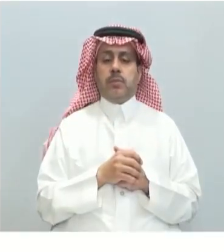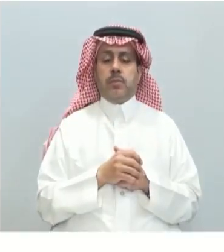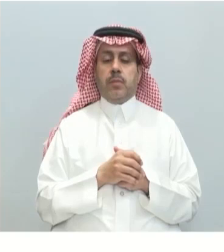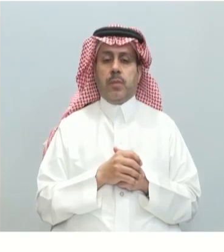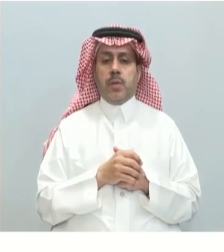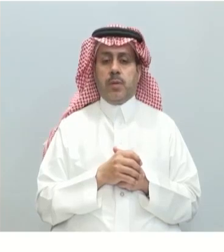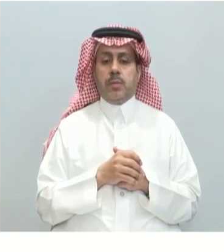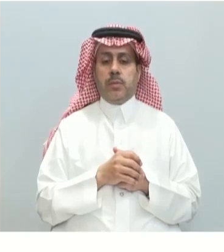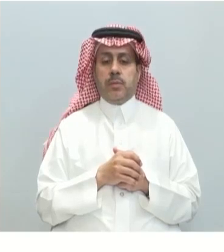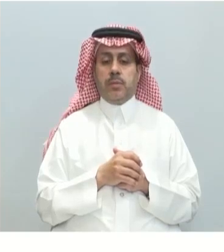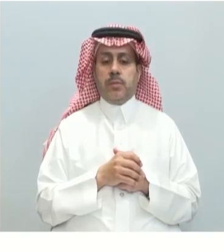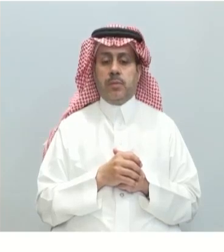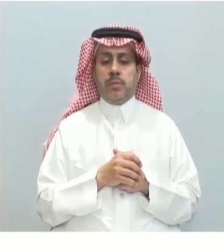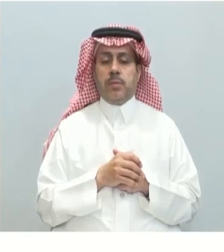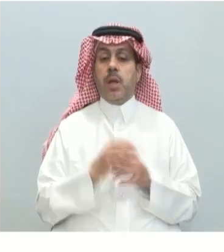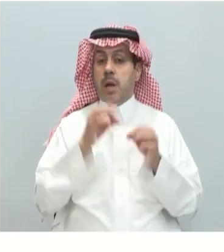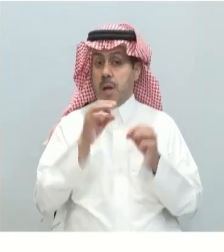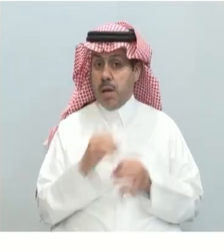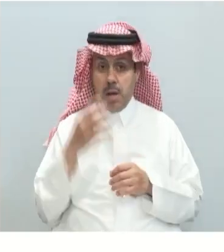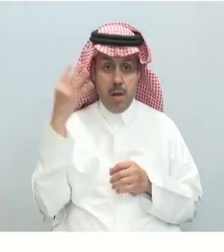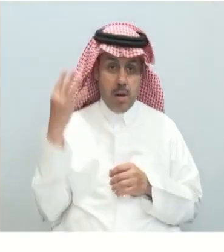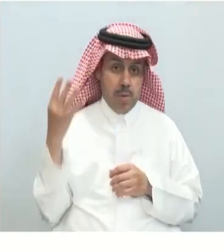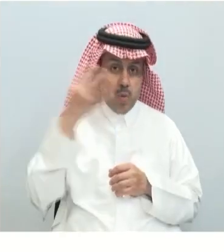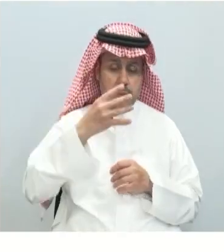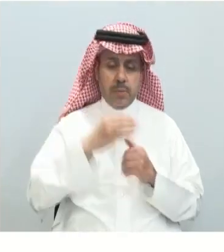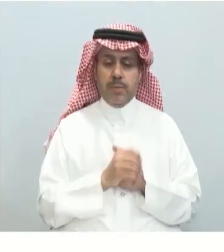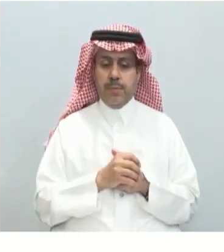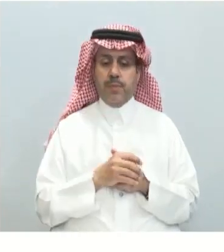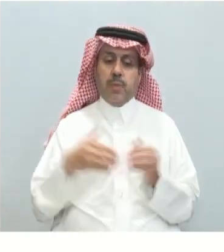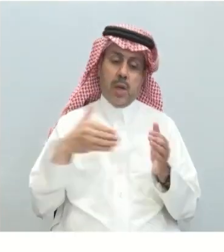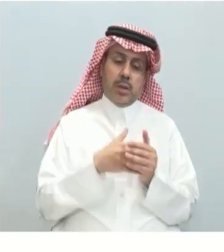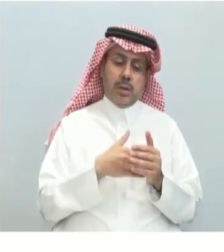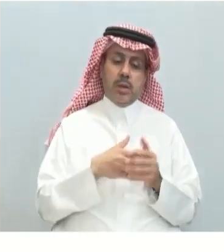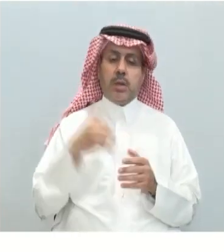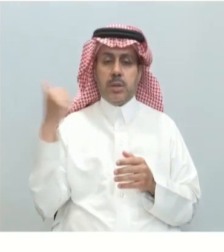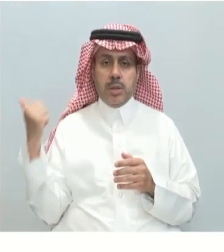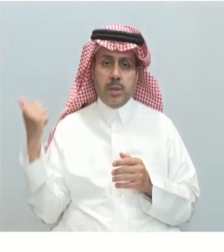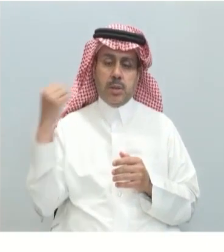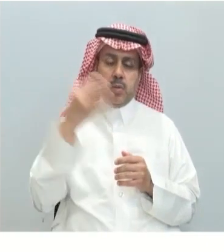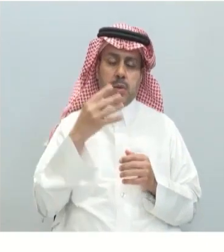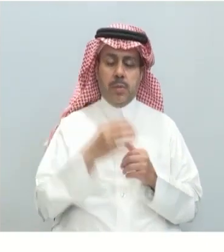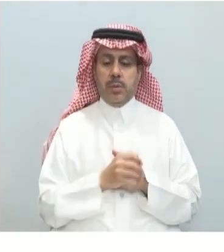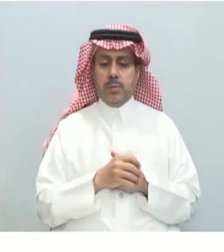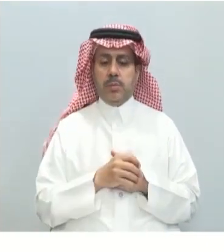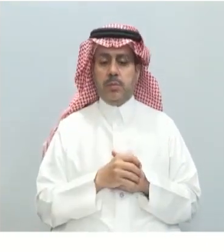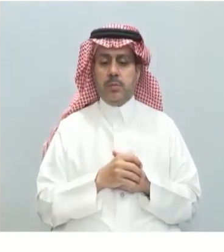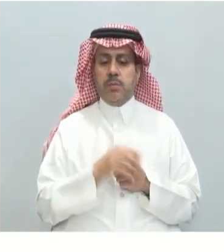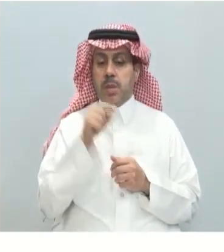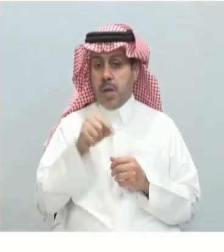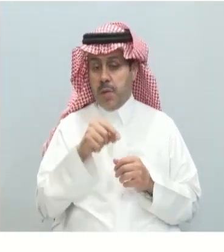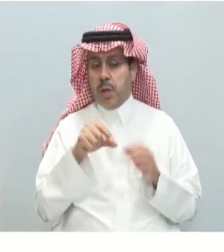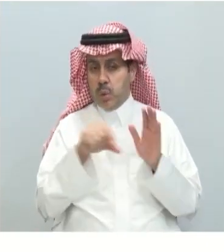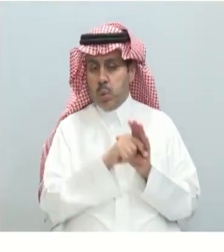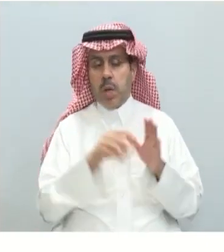الطلاب والطالبات معنا الايه الرابعه 4 حتى الايه السادسه رب من هذه